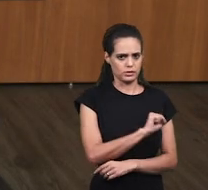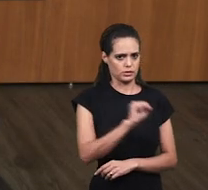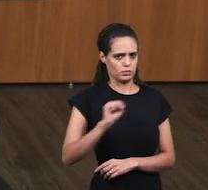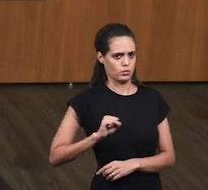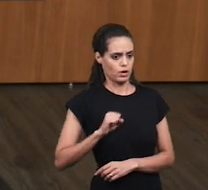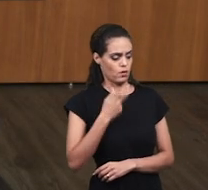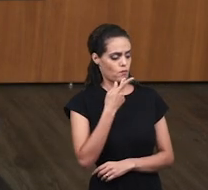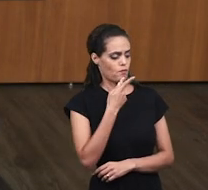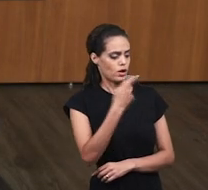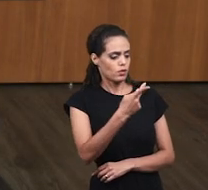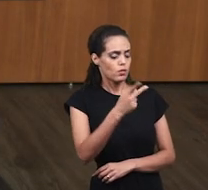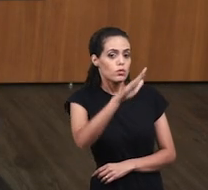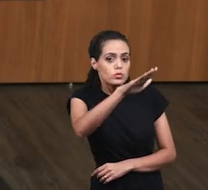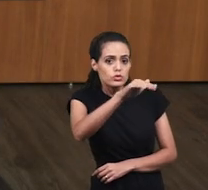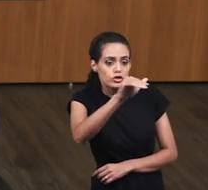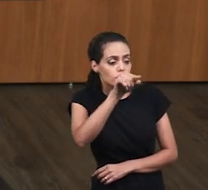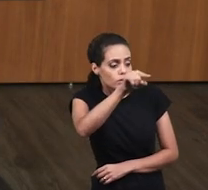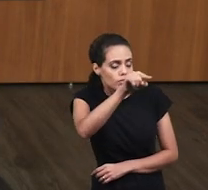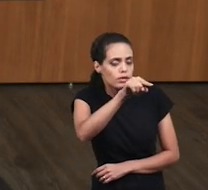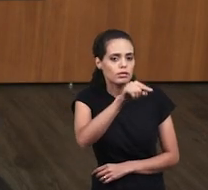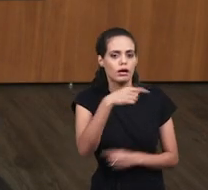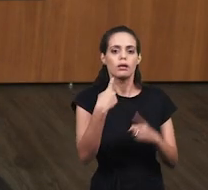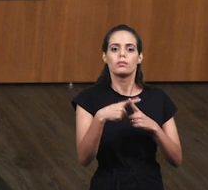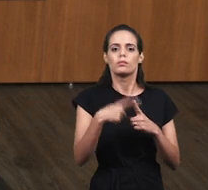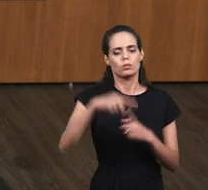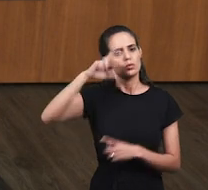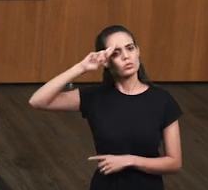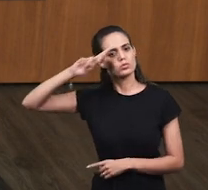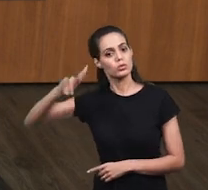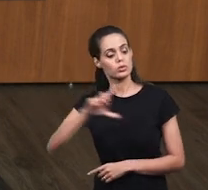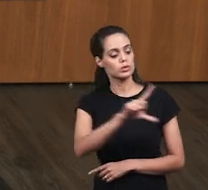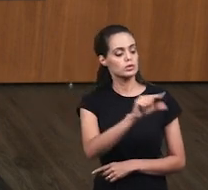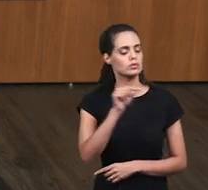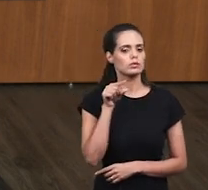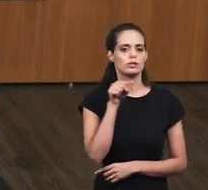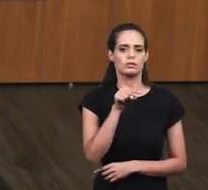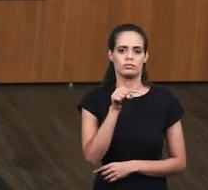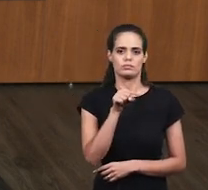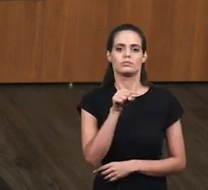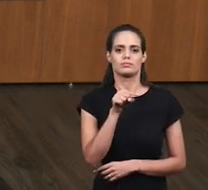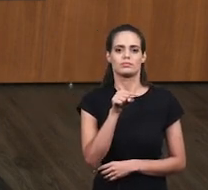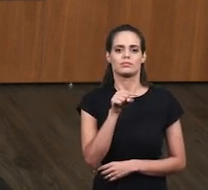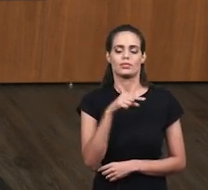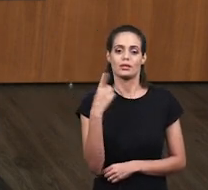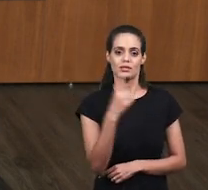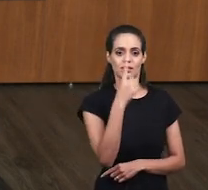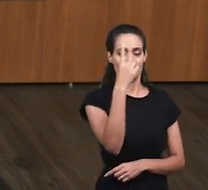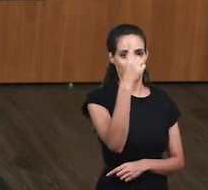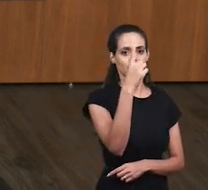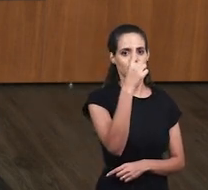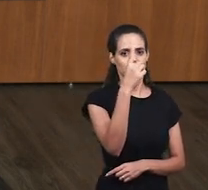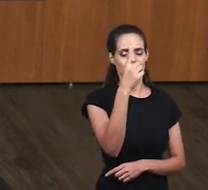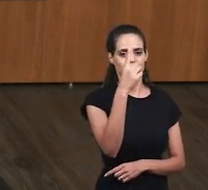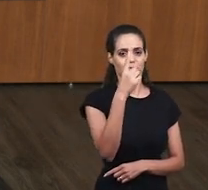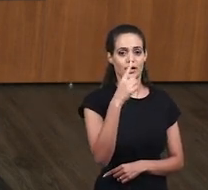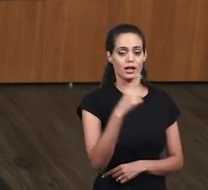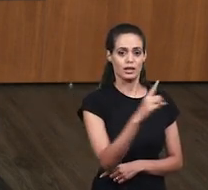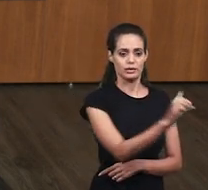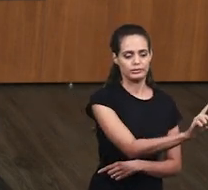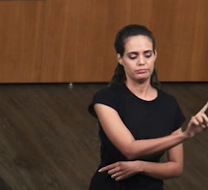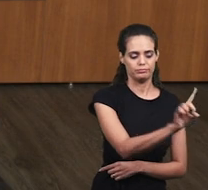appelle-le parce que c'est celui que le Seigneur a appelé. Et quand il se présente, David, qui était le plus petit des